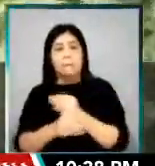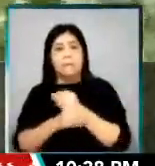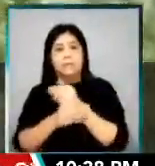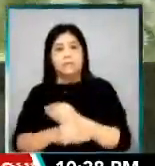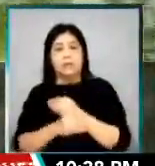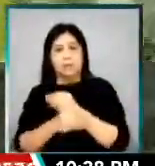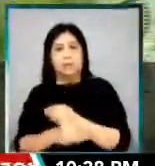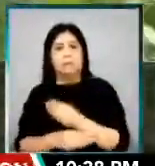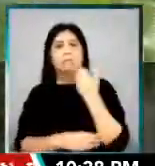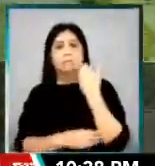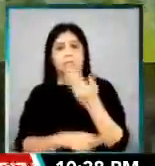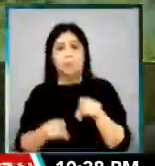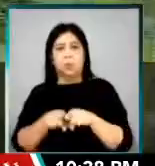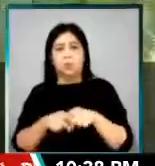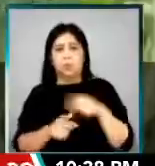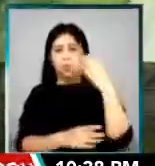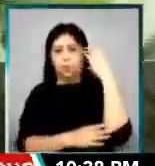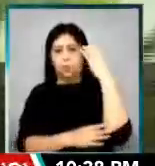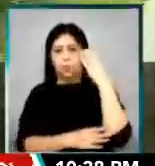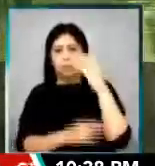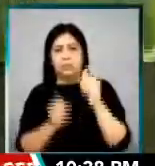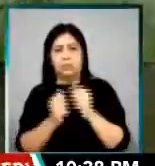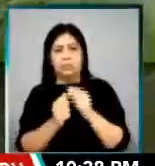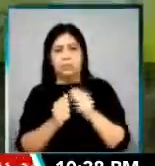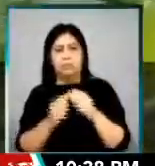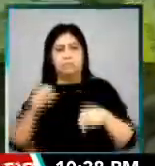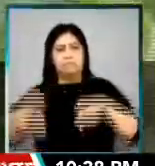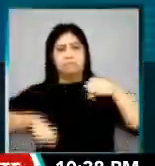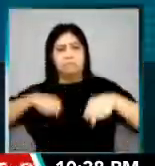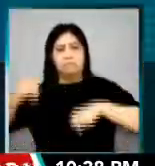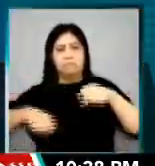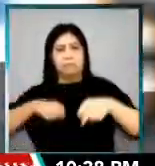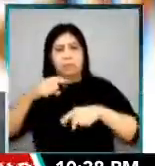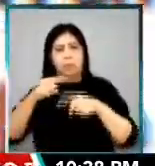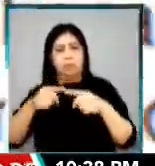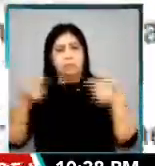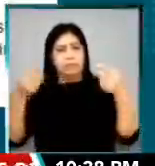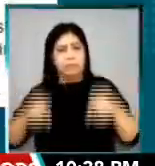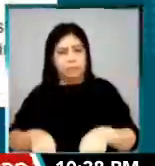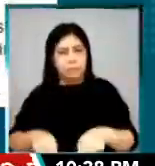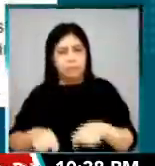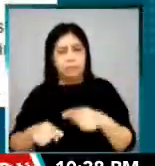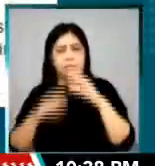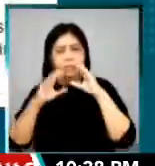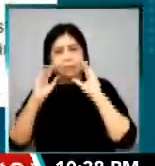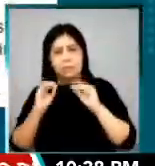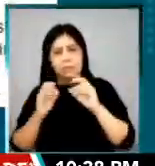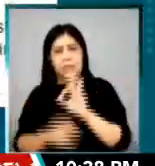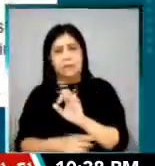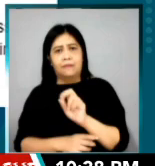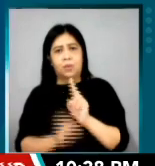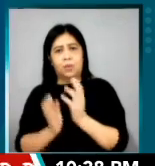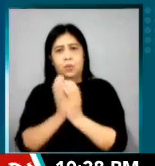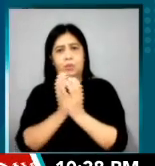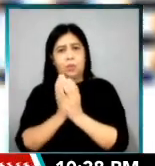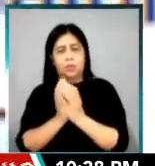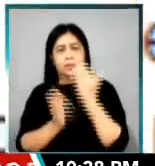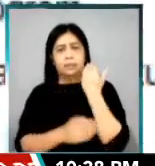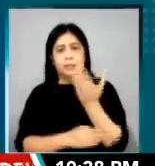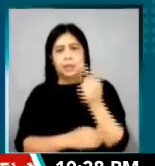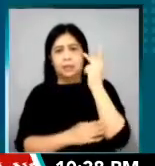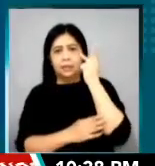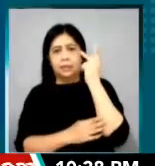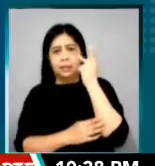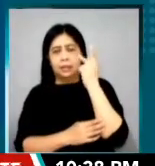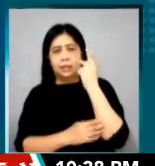niyang sinolven na kasama niyang nagbibisikleta nang mangyari ang insidente. Ikinalungkot ng FEU community ang pagpanaw ni Keith. Nagpabot din